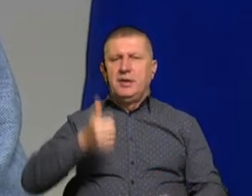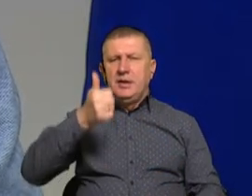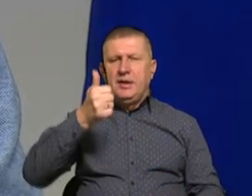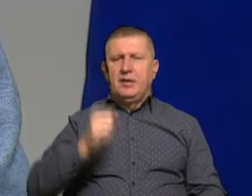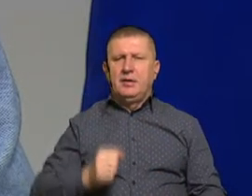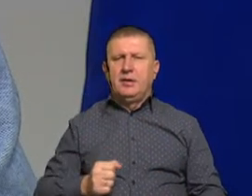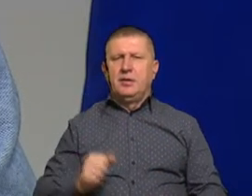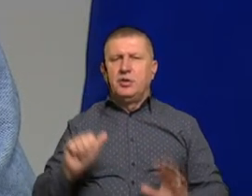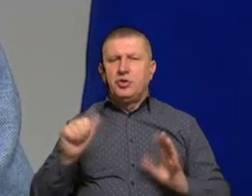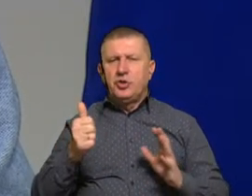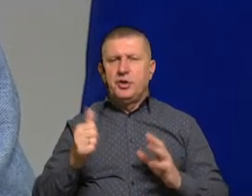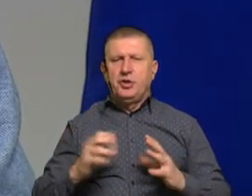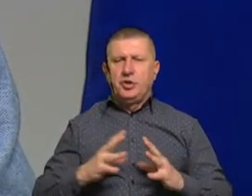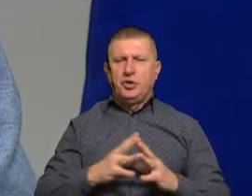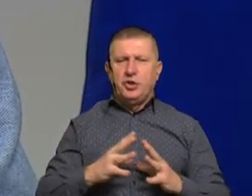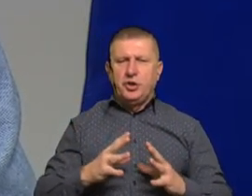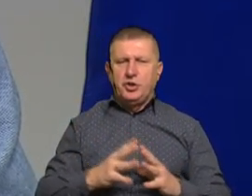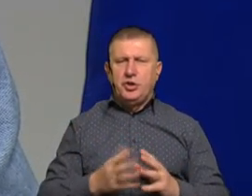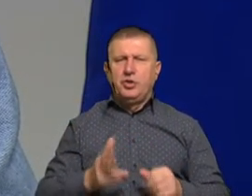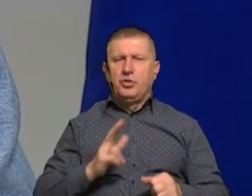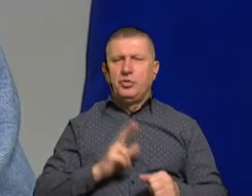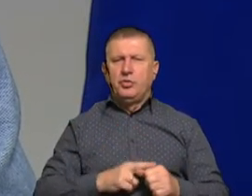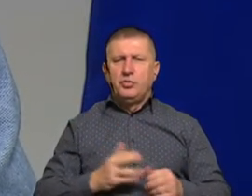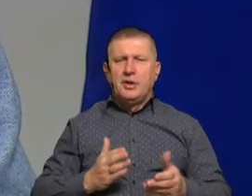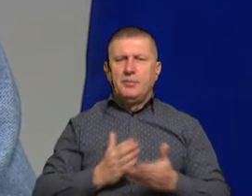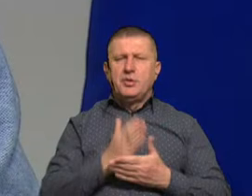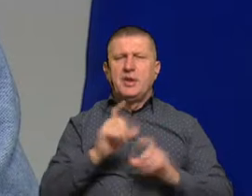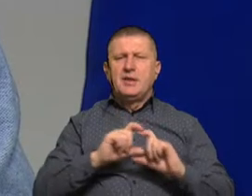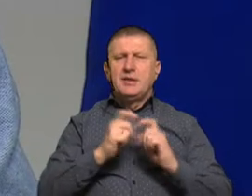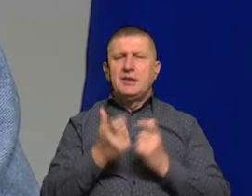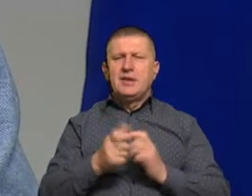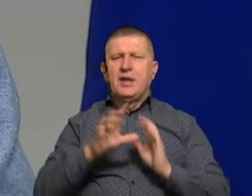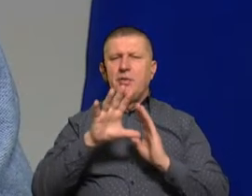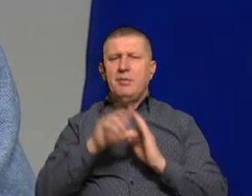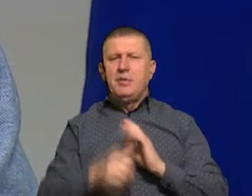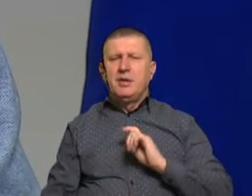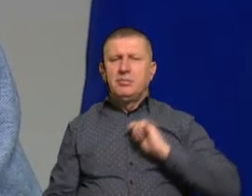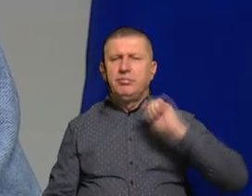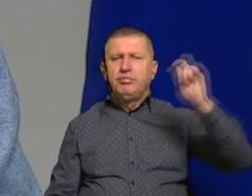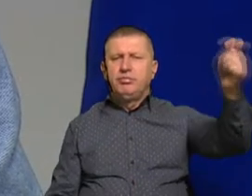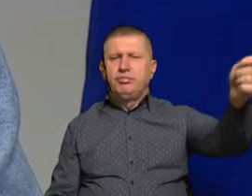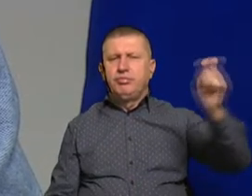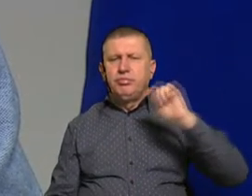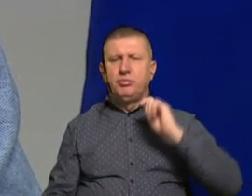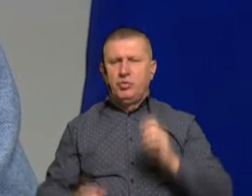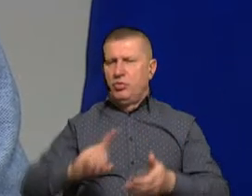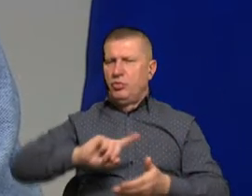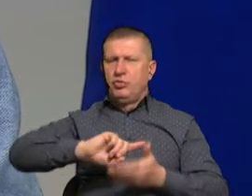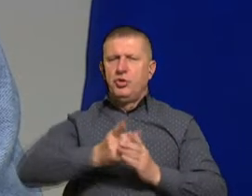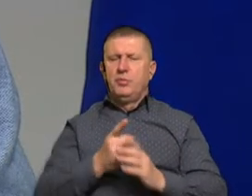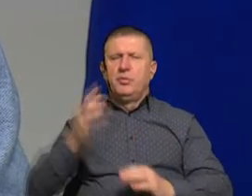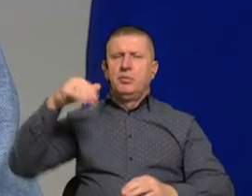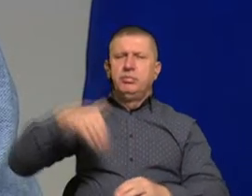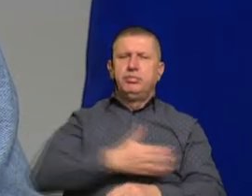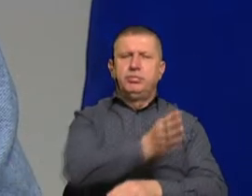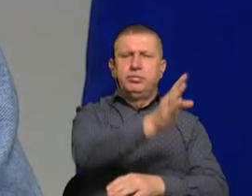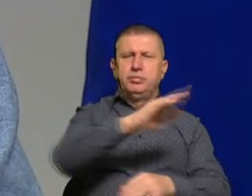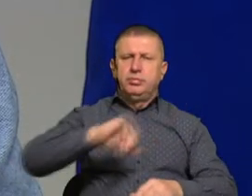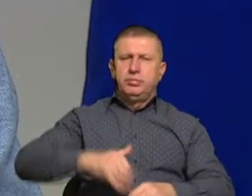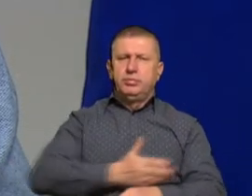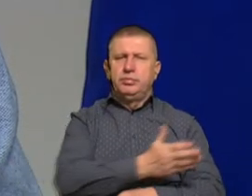1, 6, 10, które kursują przez całe miasto. Pomoże to mieszkańcom w szybkim przedostaniu się z jednego końca na